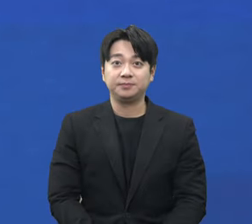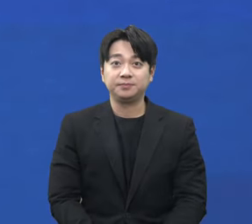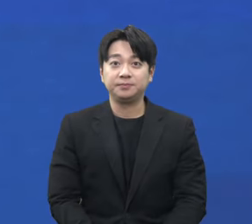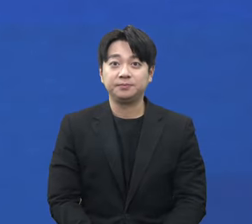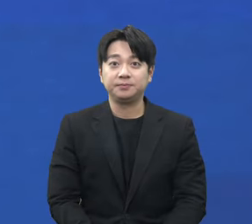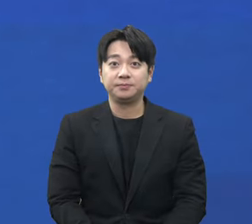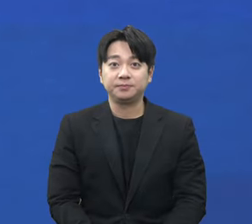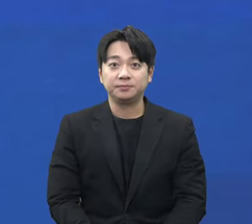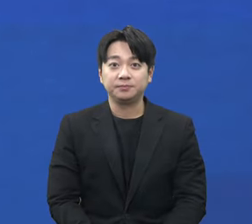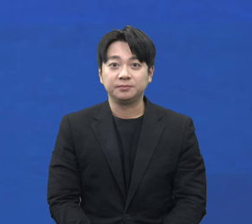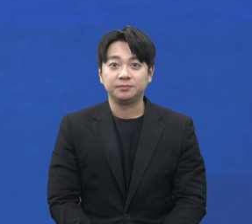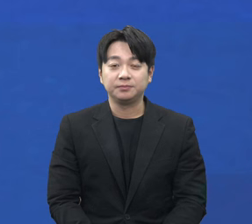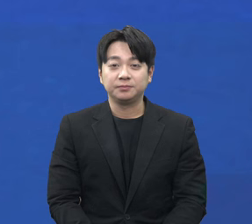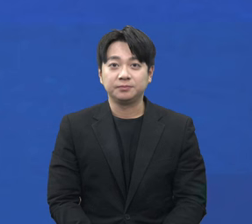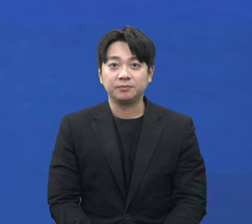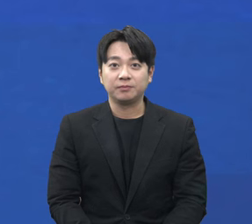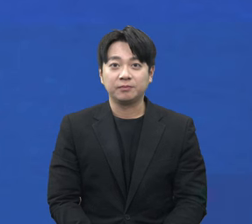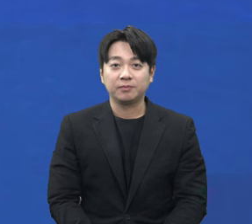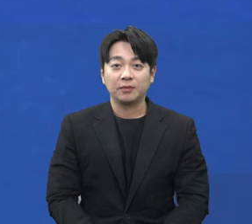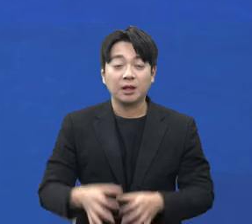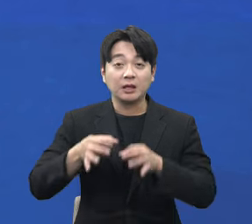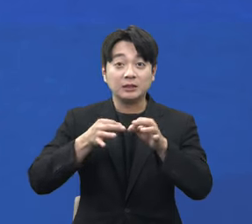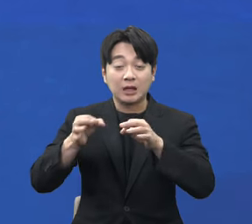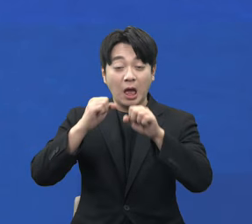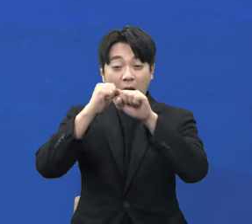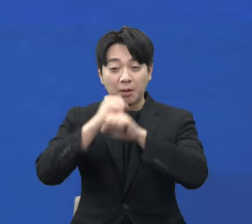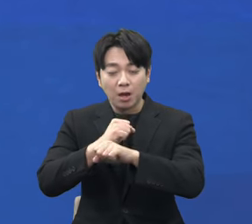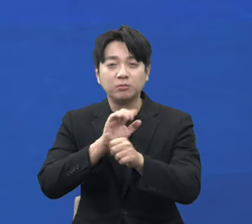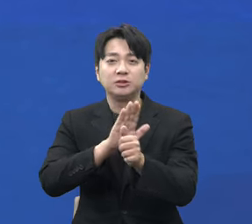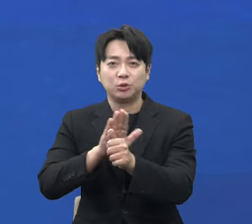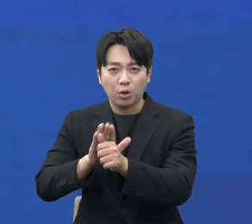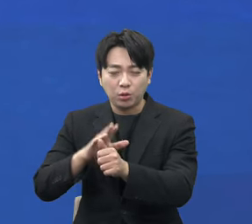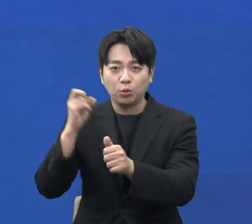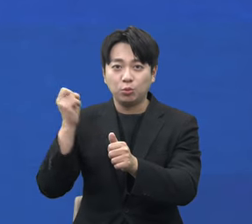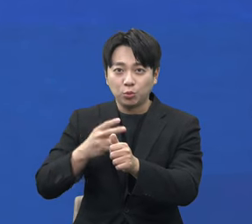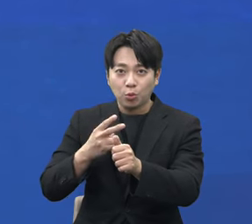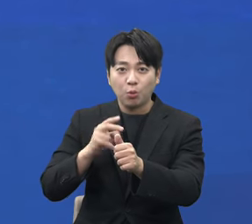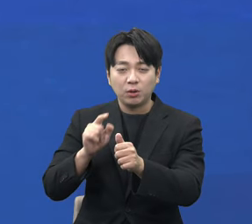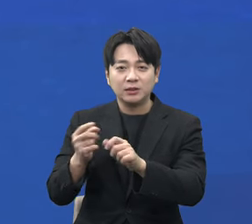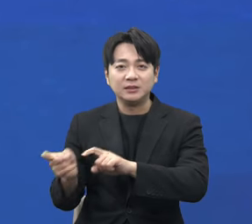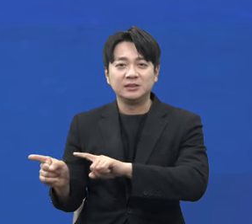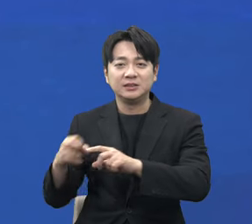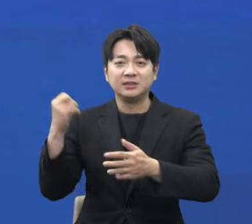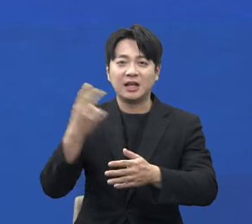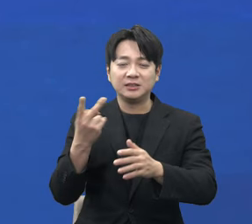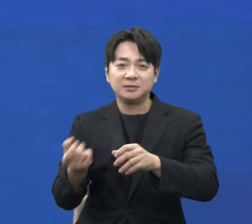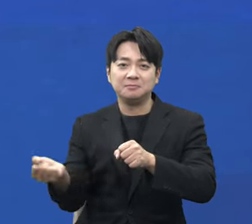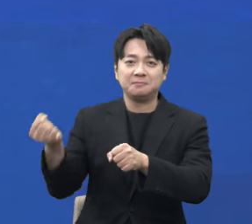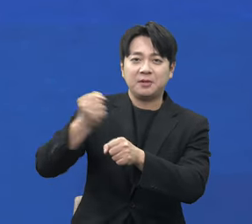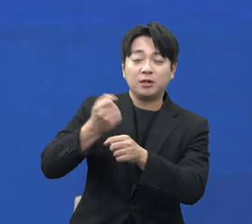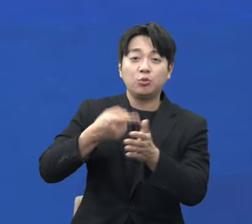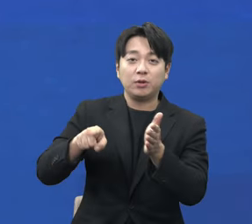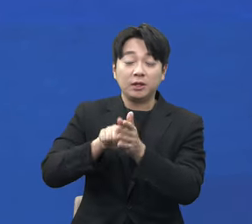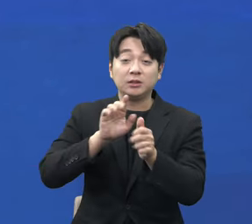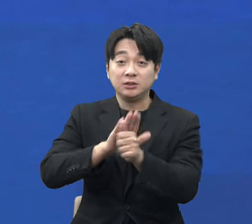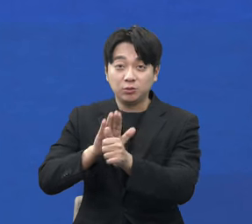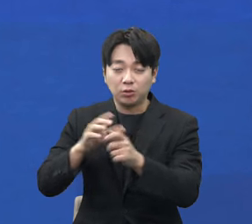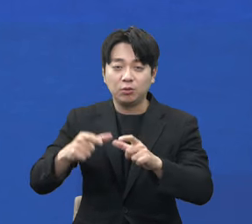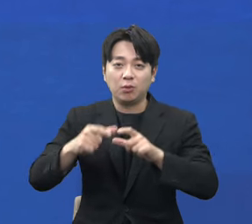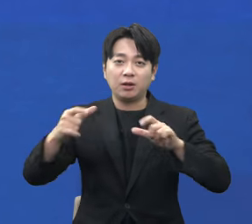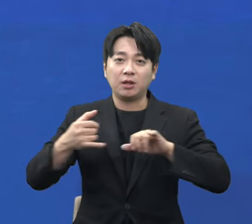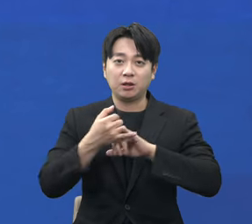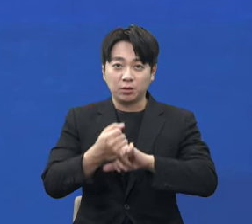폐업비 지원 및 재취업 교육에 강화하겠습니다. 어려워진 소상공인 자영업자의 삶을 일으켜 세우고 천조